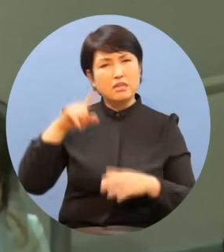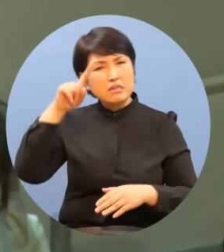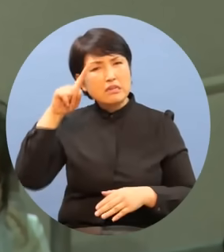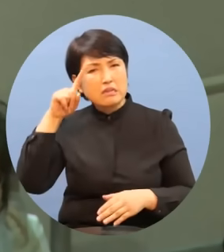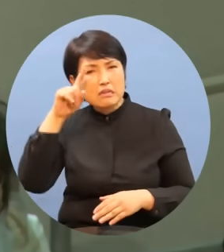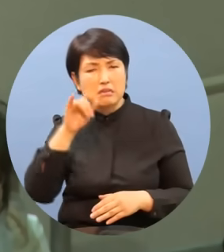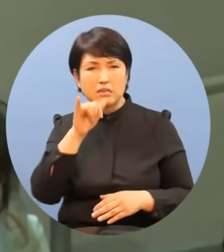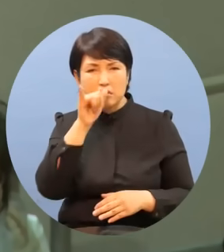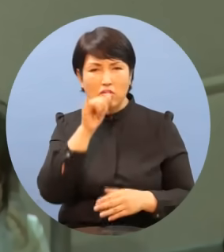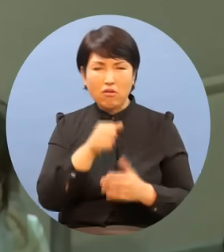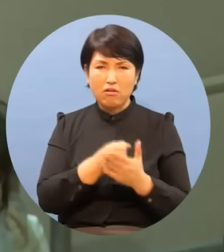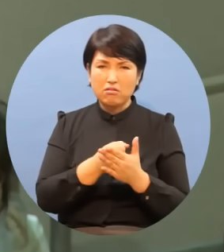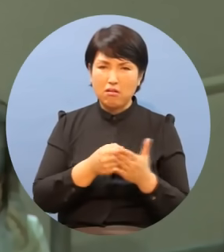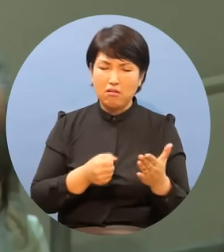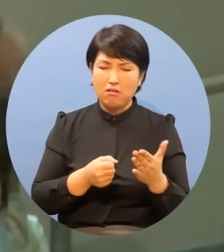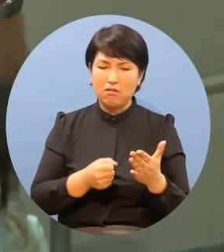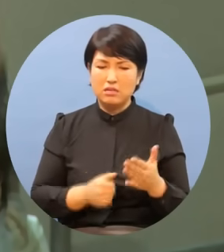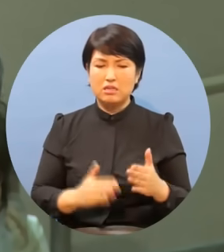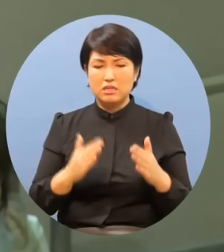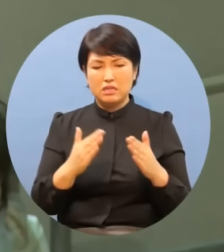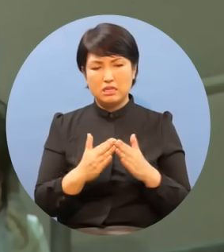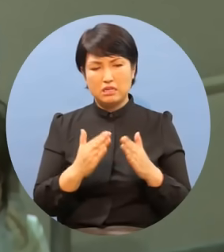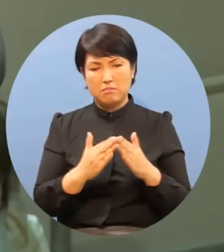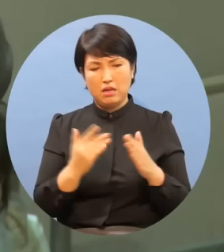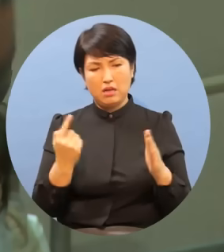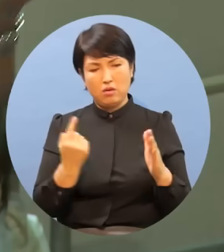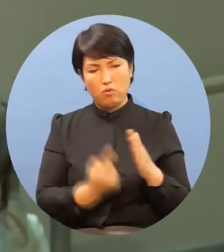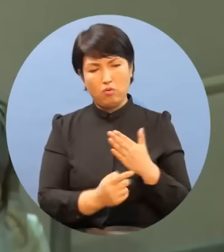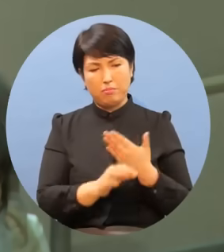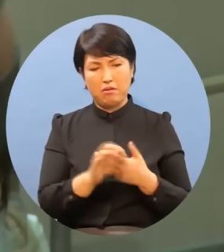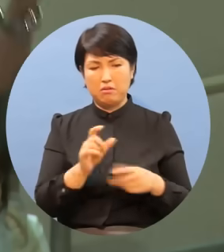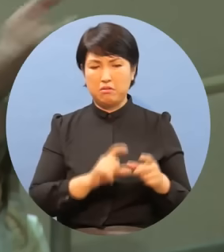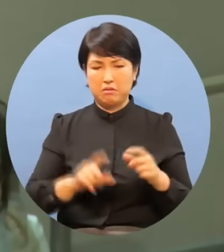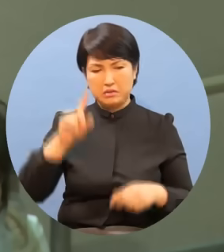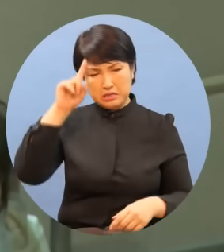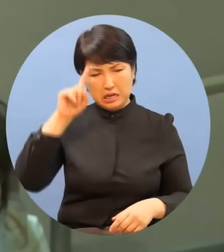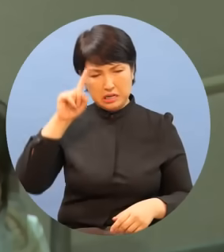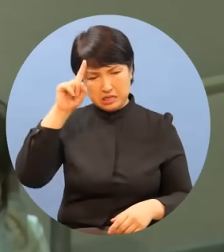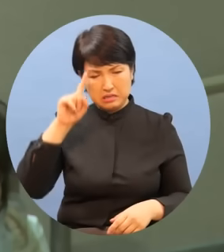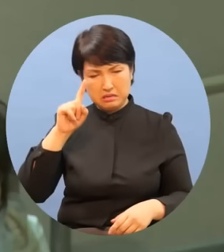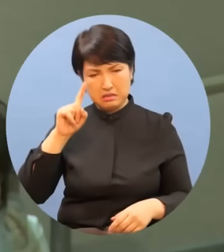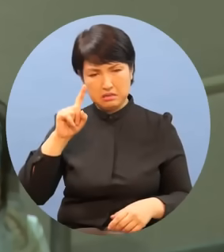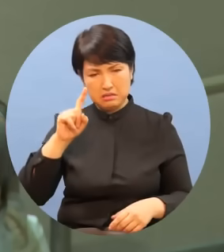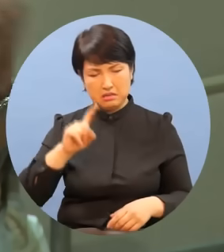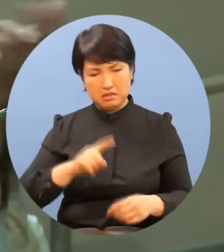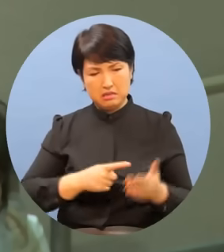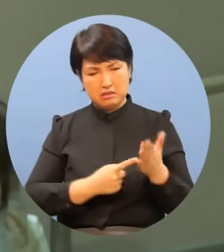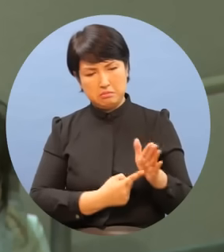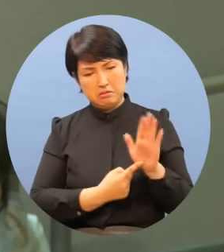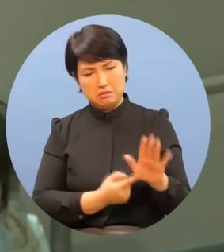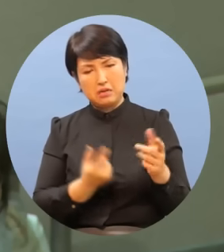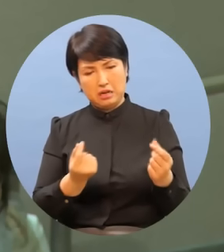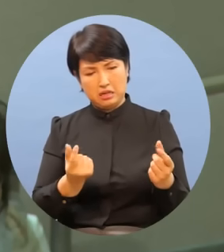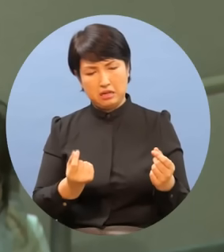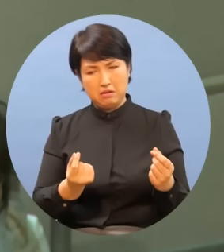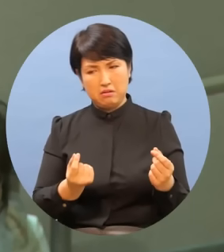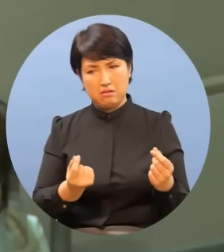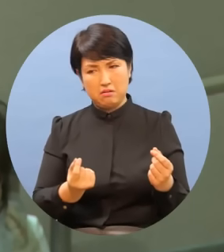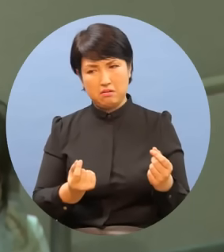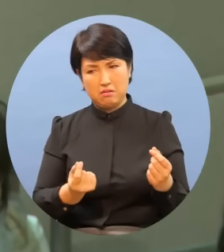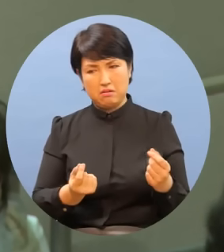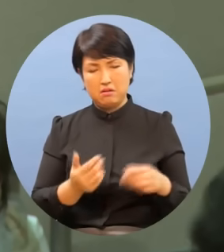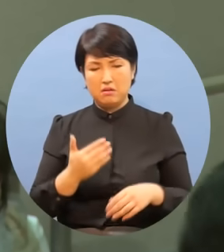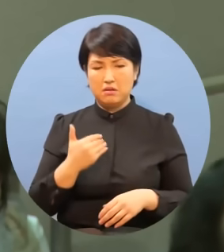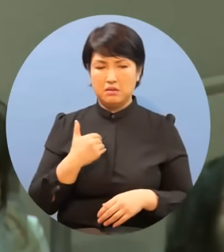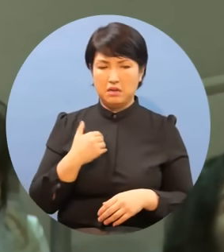때문에, 스트레스나 이런 부분 때문에 집에 와서 제가 더 짜증을 내지 않았나, 제 어떤 생각적인 누다보다는